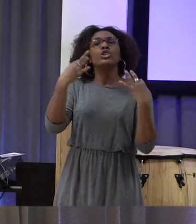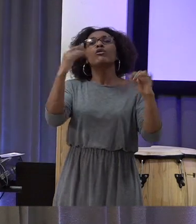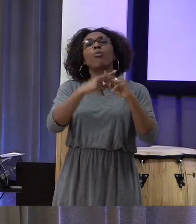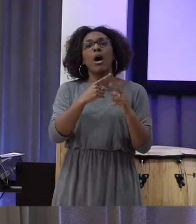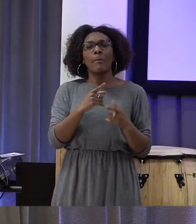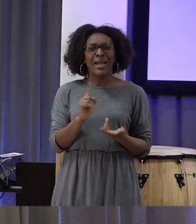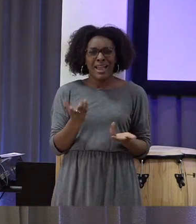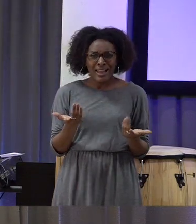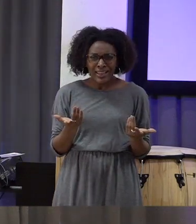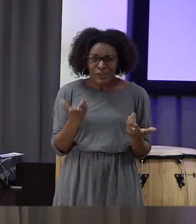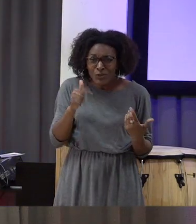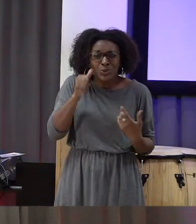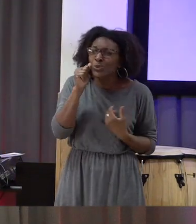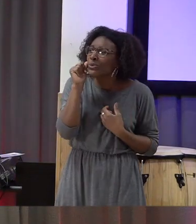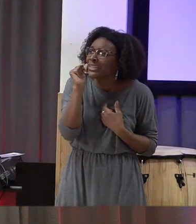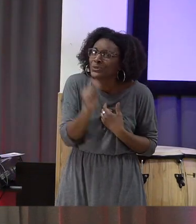Mais nous devons continuer.